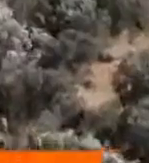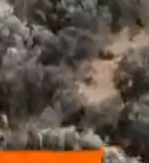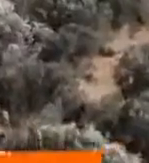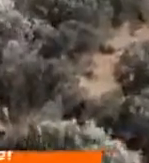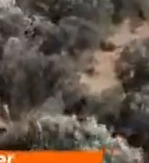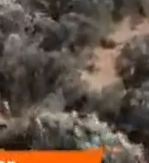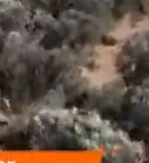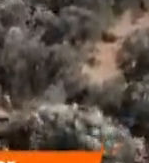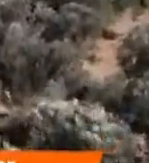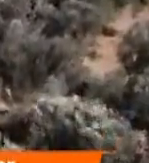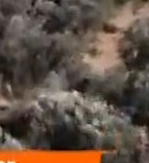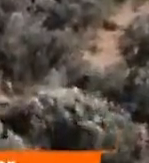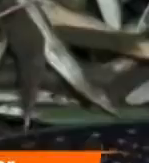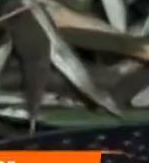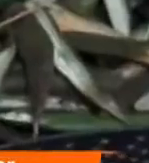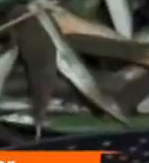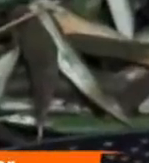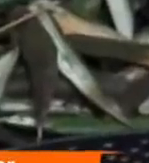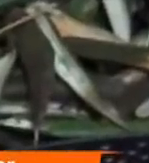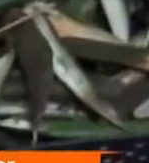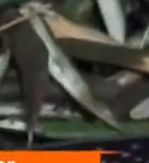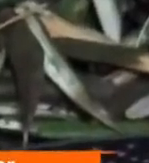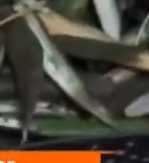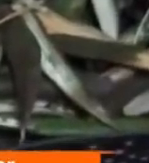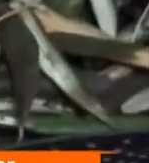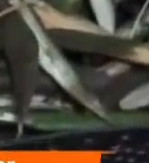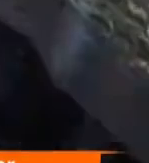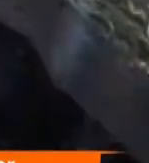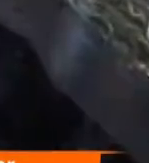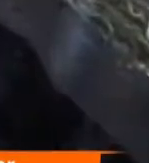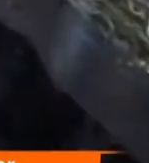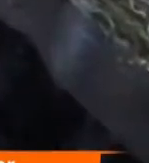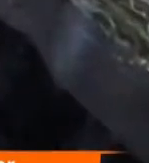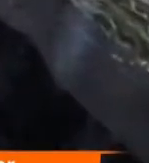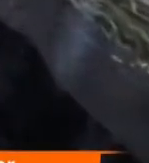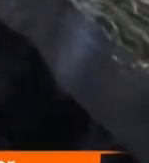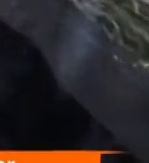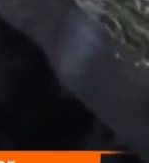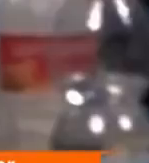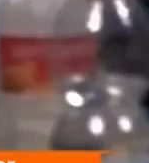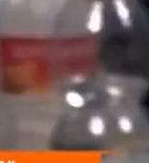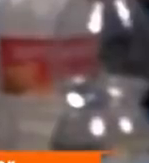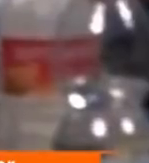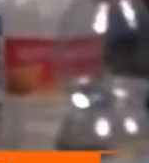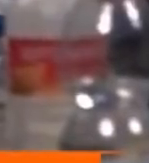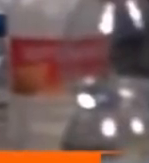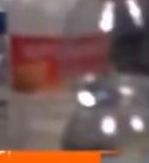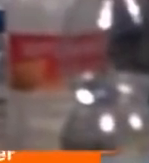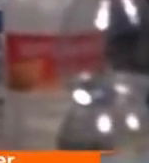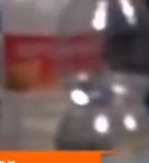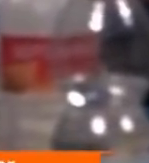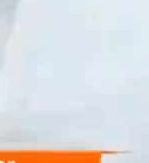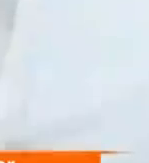Kendi ayrı, yağ ayrı değerliydi. Şimdi de yaprağına rağbet başladı. Zeytin yaprağı koronavirüse karşı bağışıklık